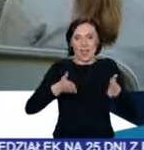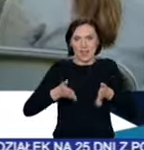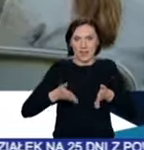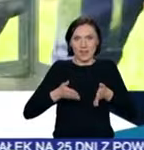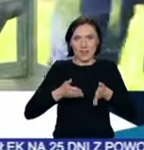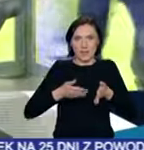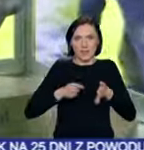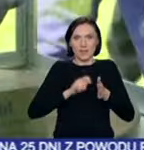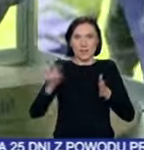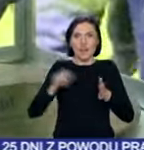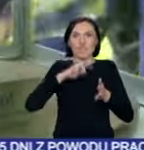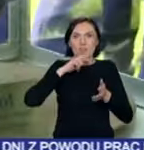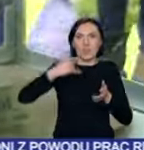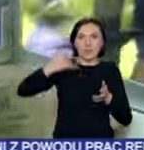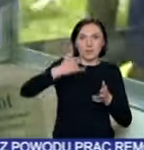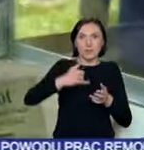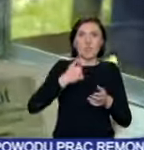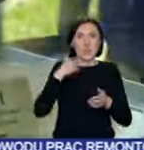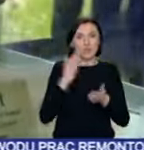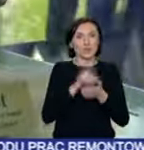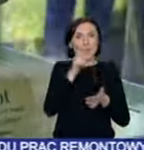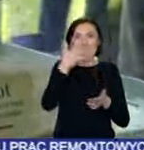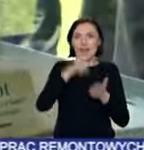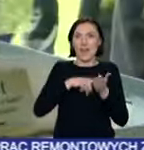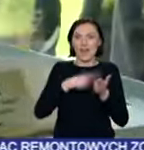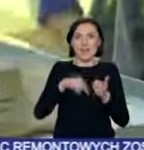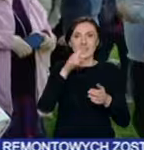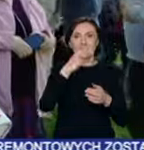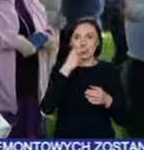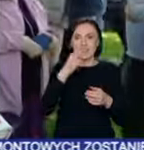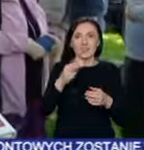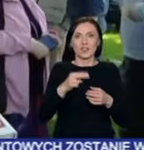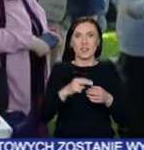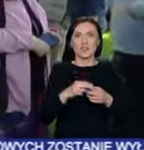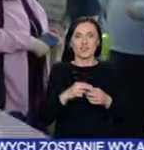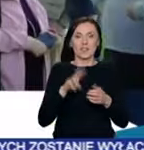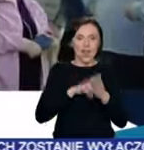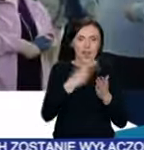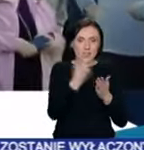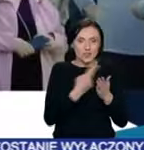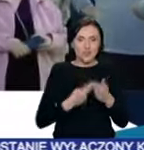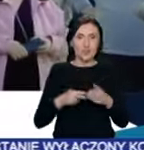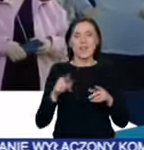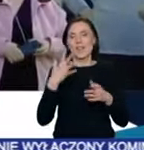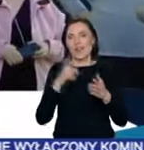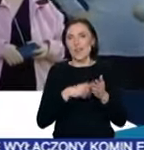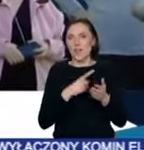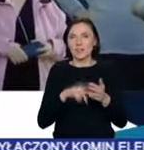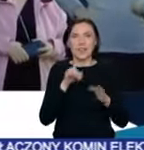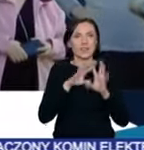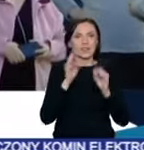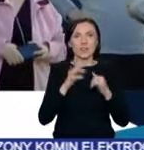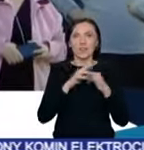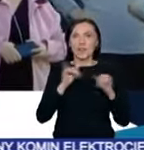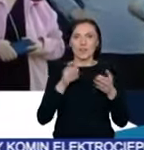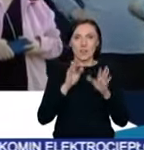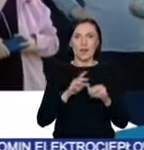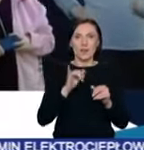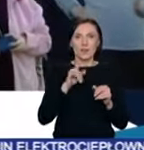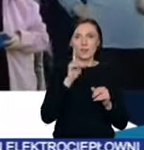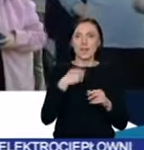napędzany wodą. Ja już to wiele razy widziałam w gipsie, na rysunku i we wszystkich innych